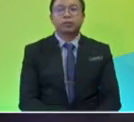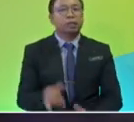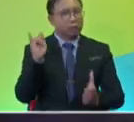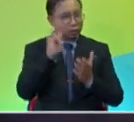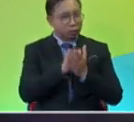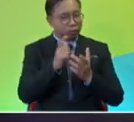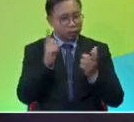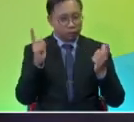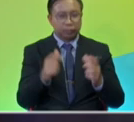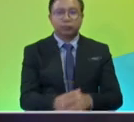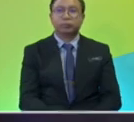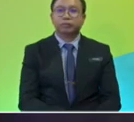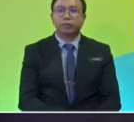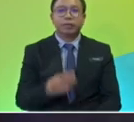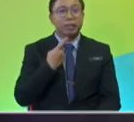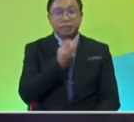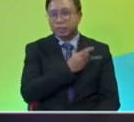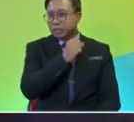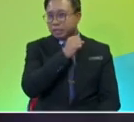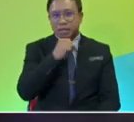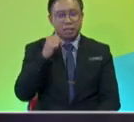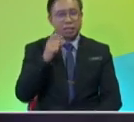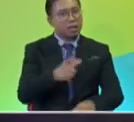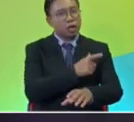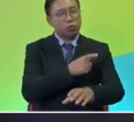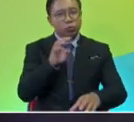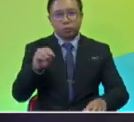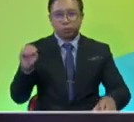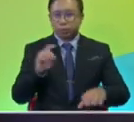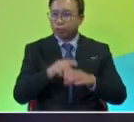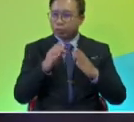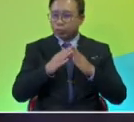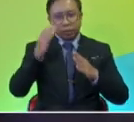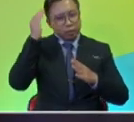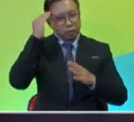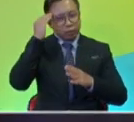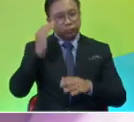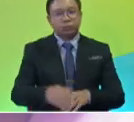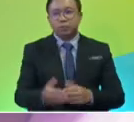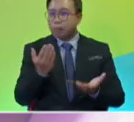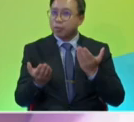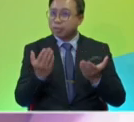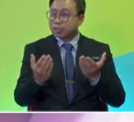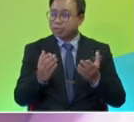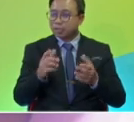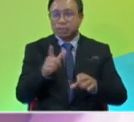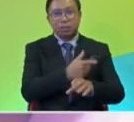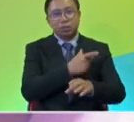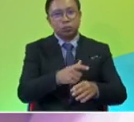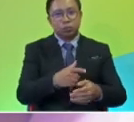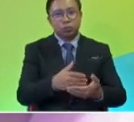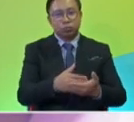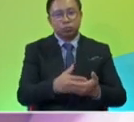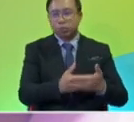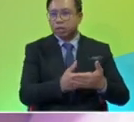lain bukan kita nyanyi lagu yang mrid-murid dekat rumah semua tahu Ha Mungkin kita punya lagu Anak Ayam ataupun